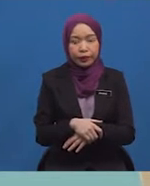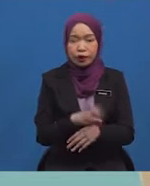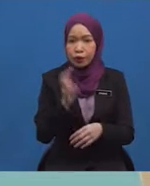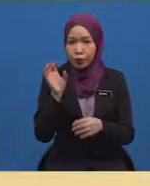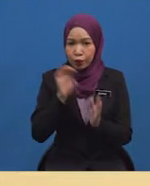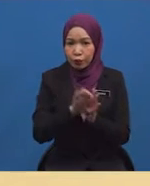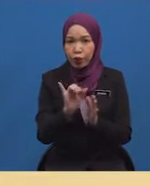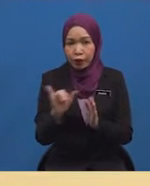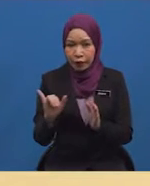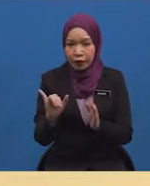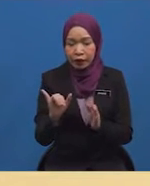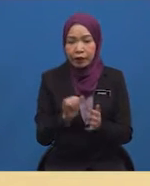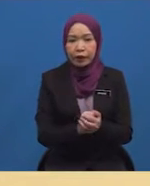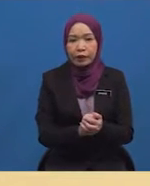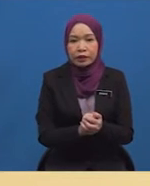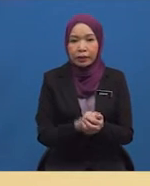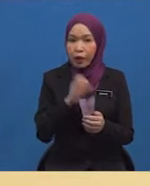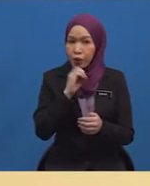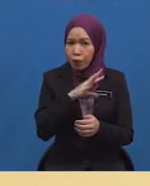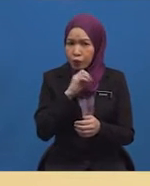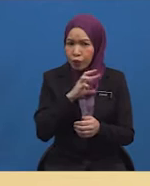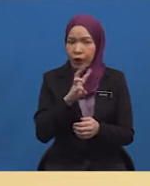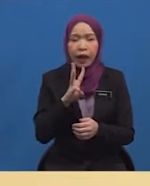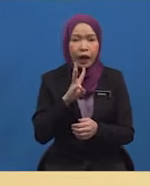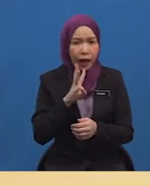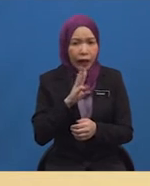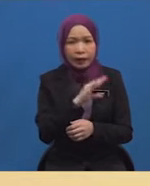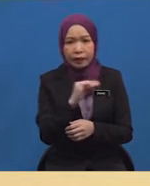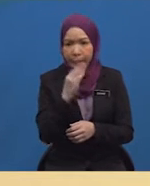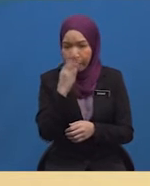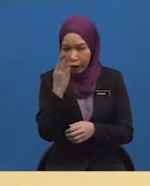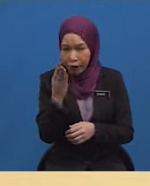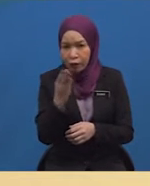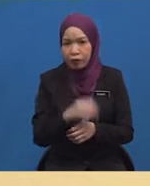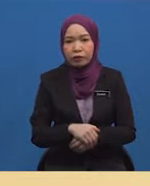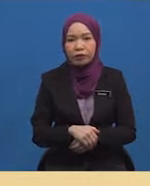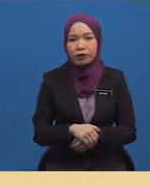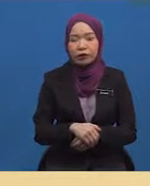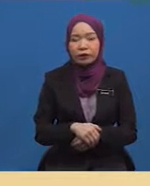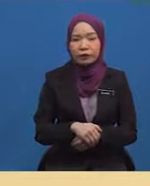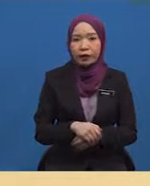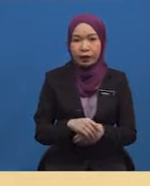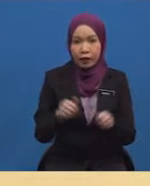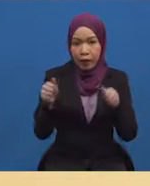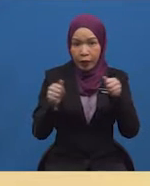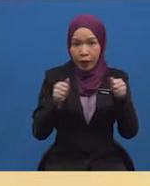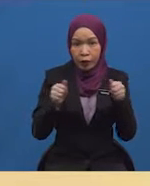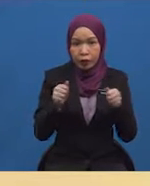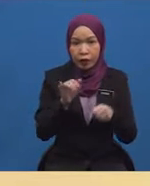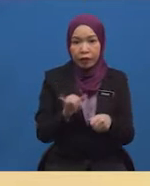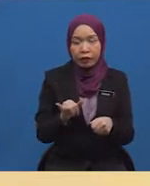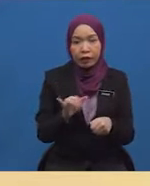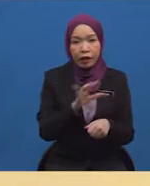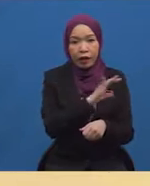dan bau. Pembuangan sampah yang tidak terkawal dan penggunaan kenderaan yang banyak untuk menampung penduduk